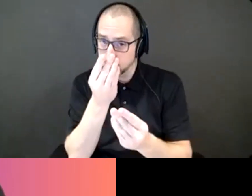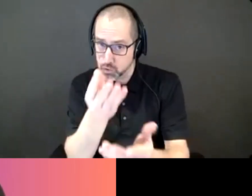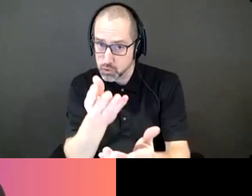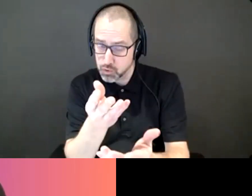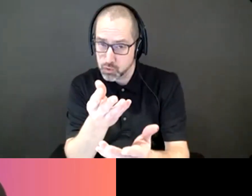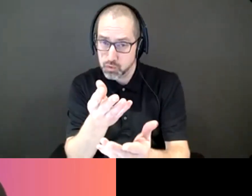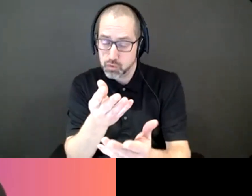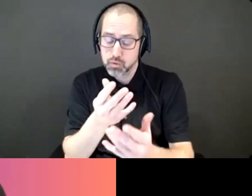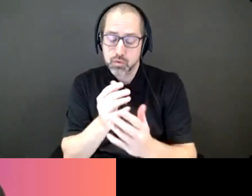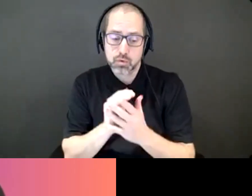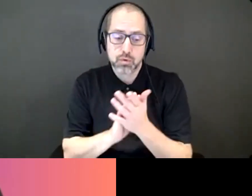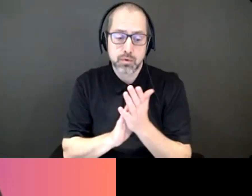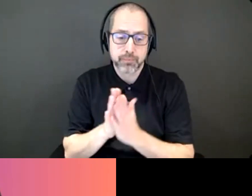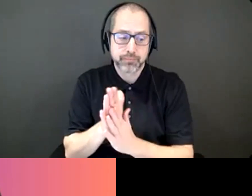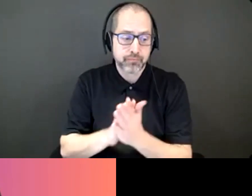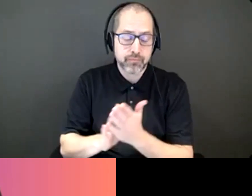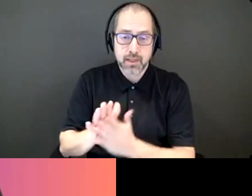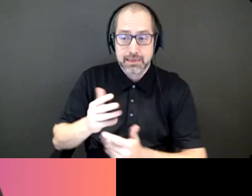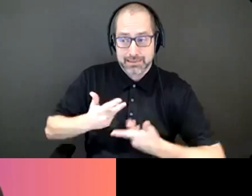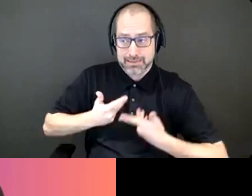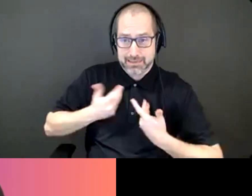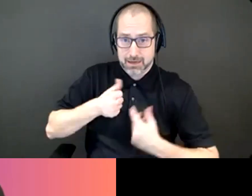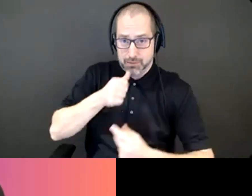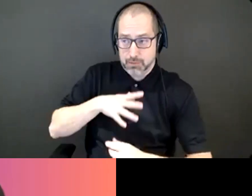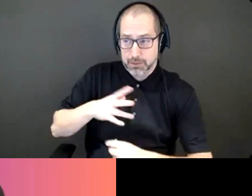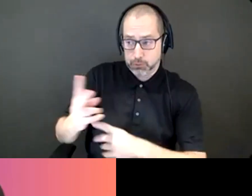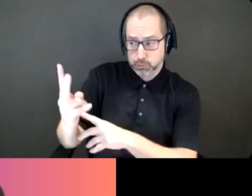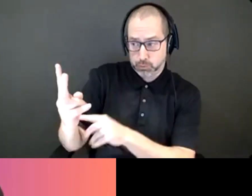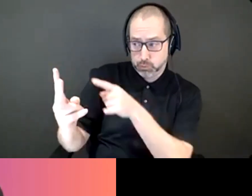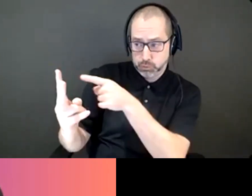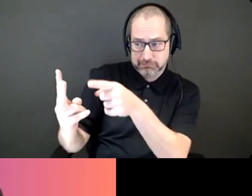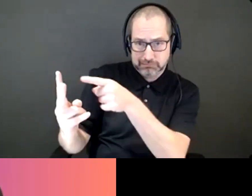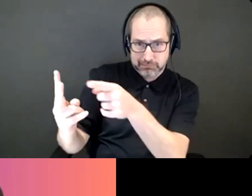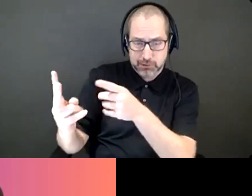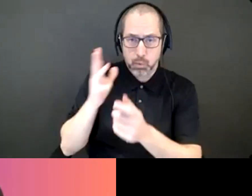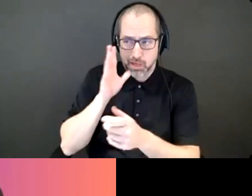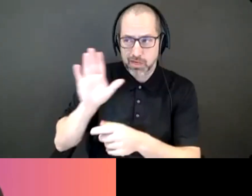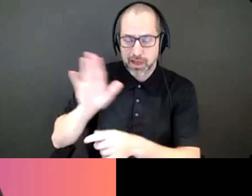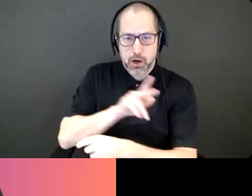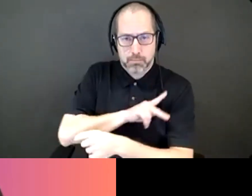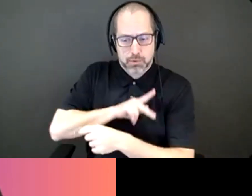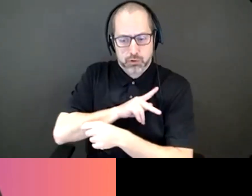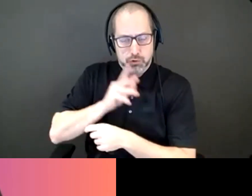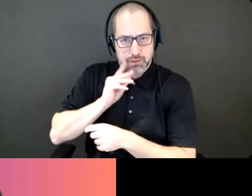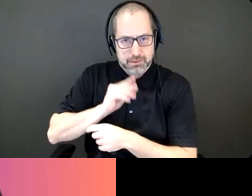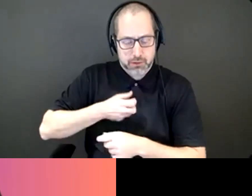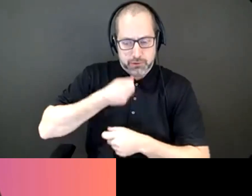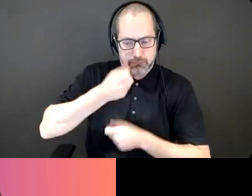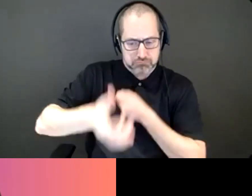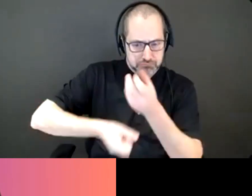alors je veux que vous sachiez si vous trouvez dans l'auditoire que chaque jeune femme va parler de ces expériences personnelles